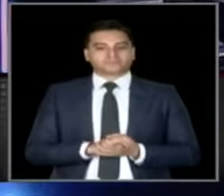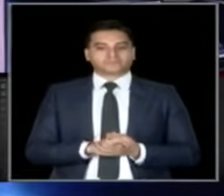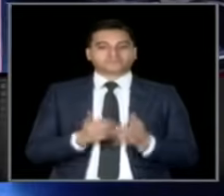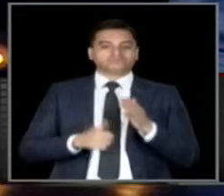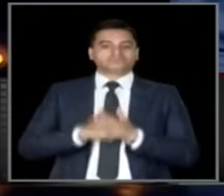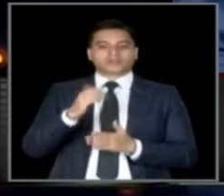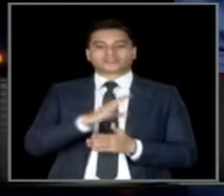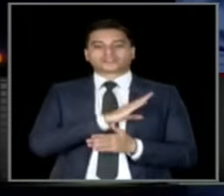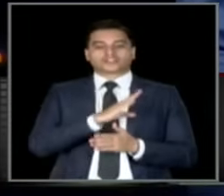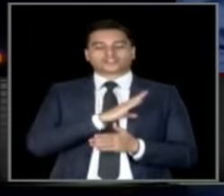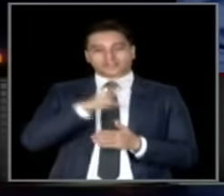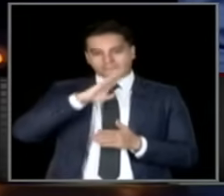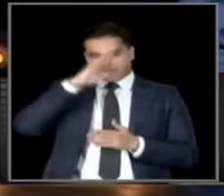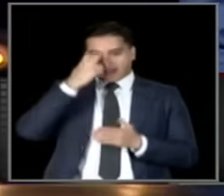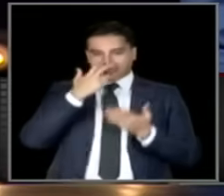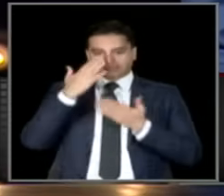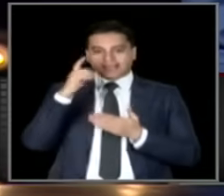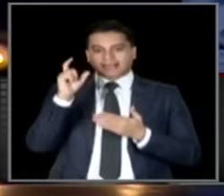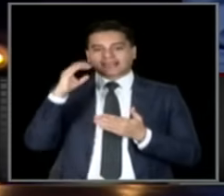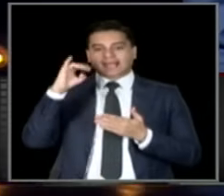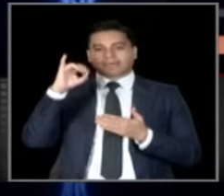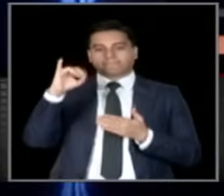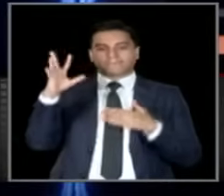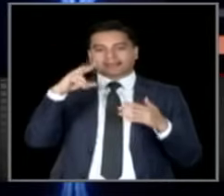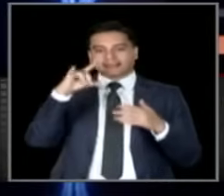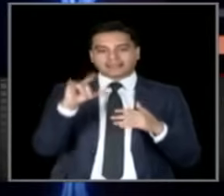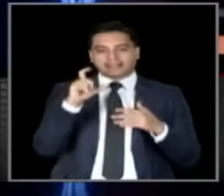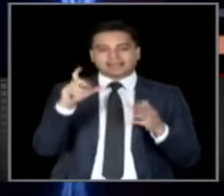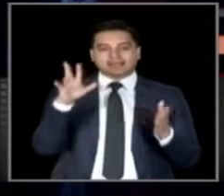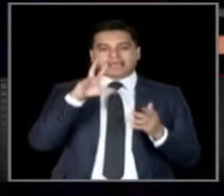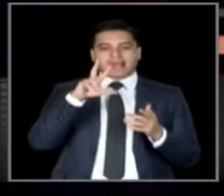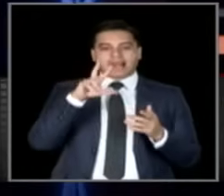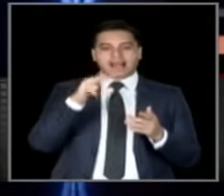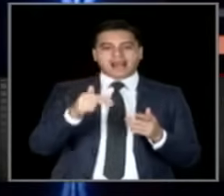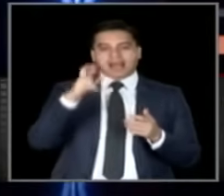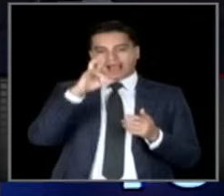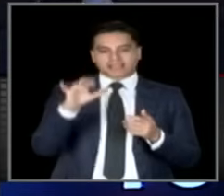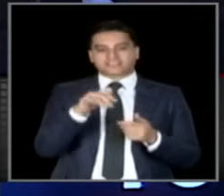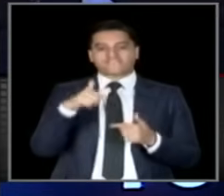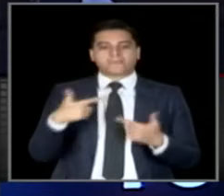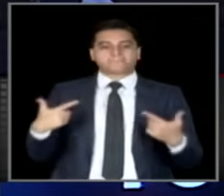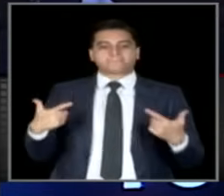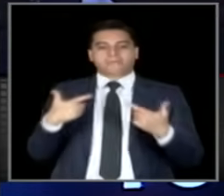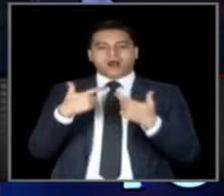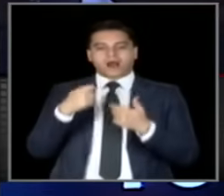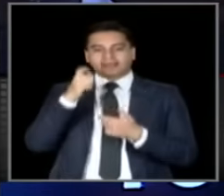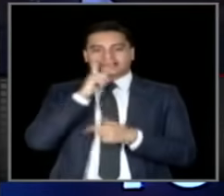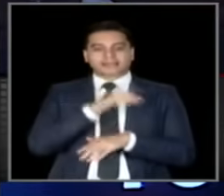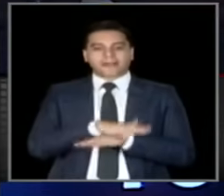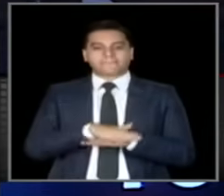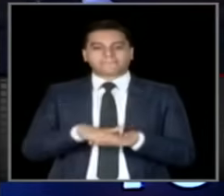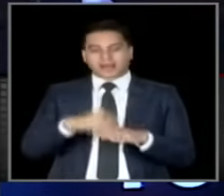انتصر جيش الأمير نجم الدين الغازي في معركة ساحة الدم